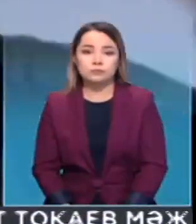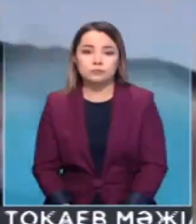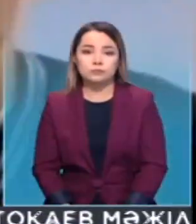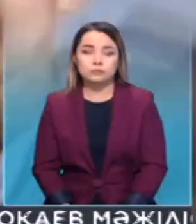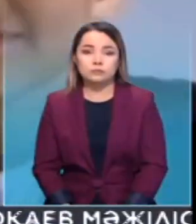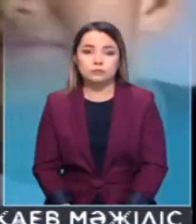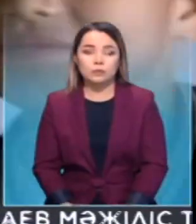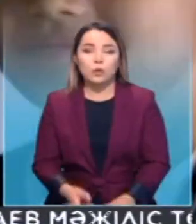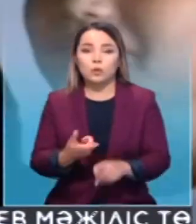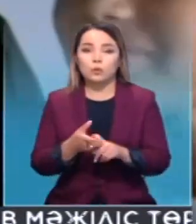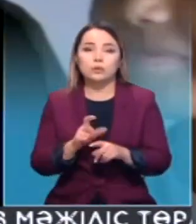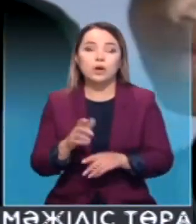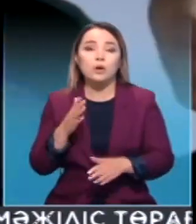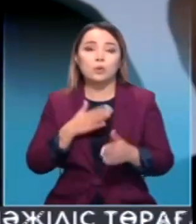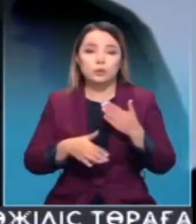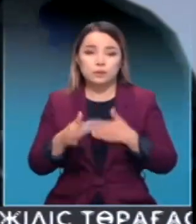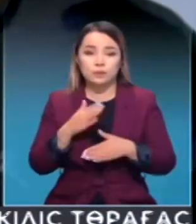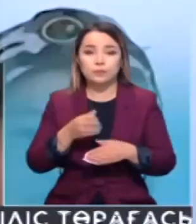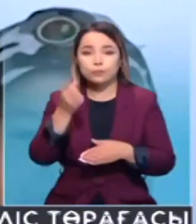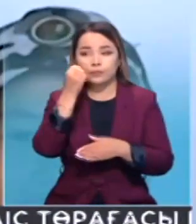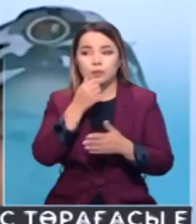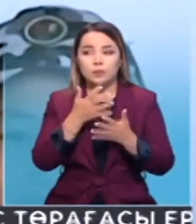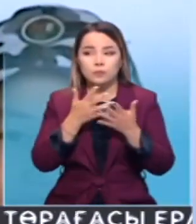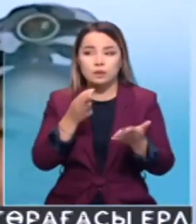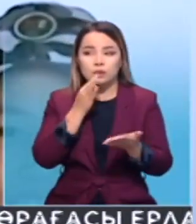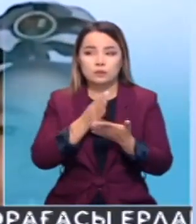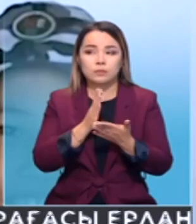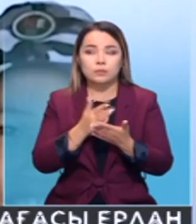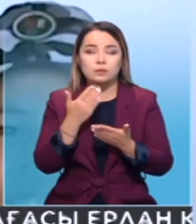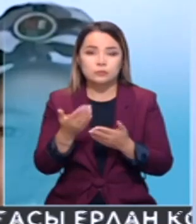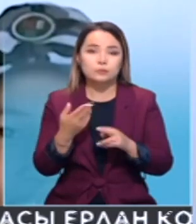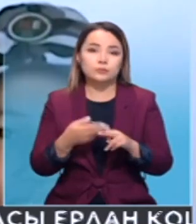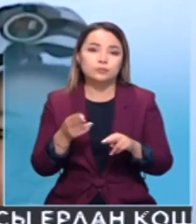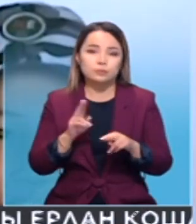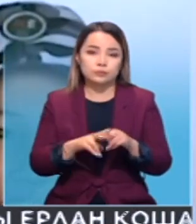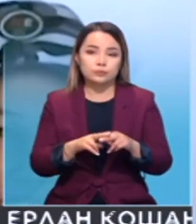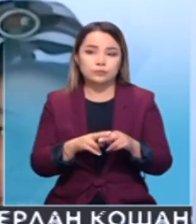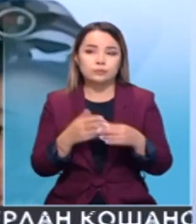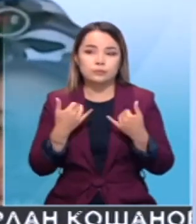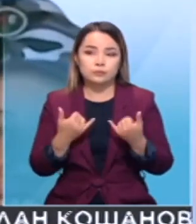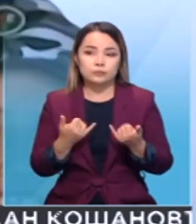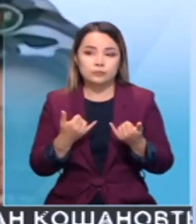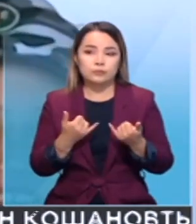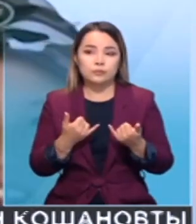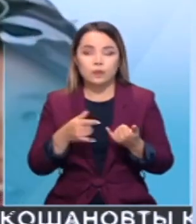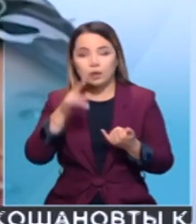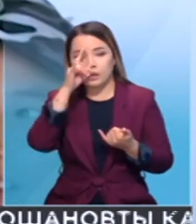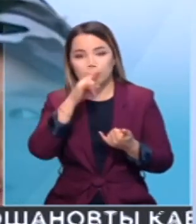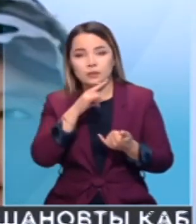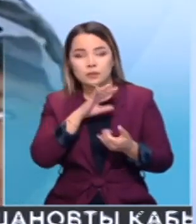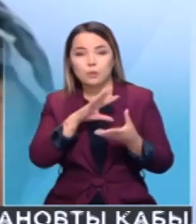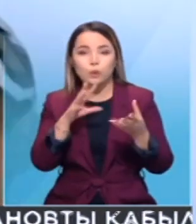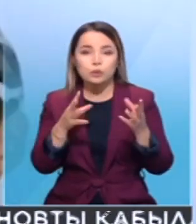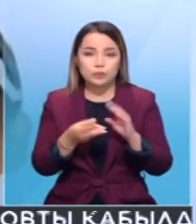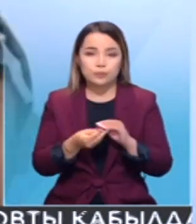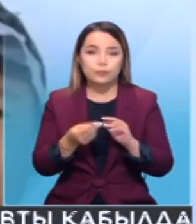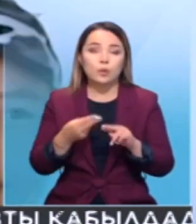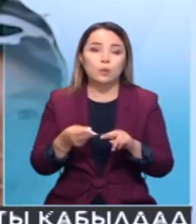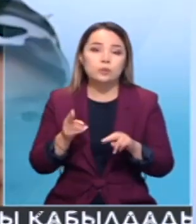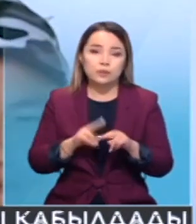Өте қуаныштымын. Алғысым шексіз негізі. Осы жаңағы Қазақстан бойынша